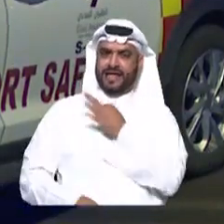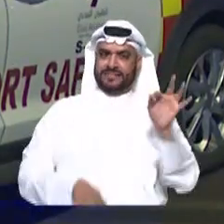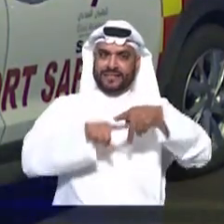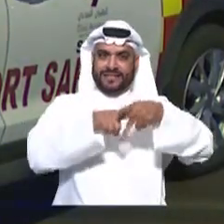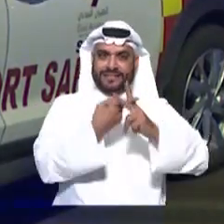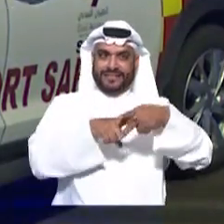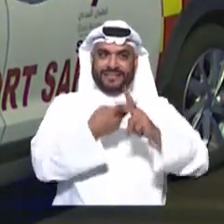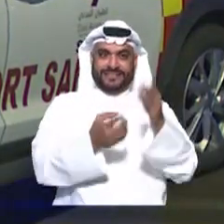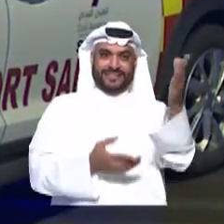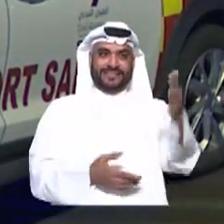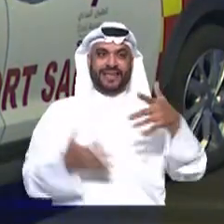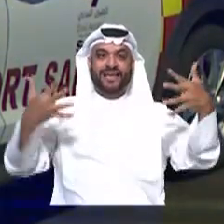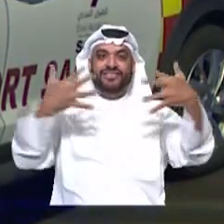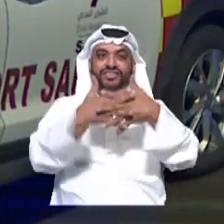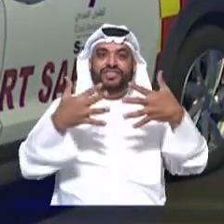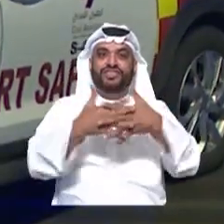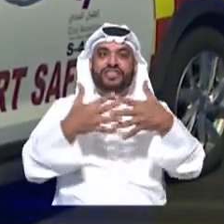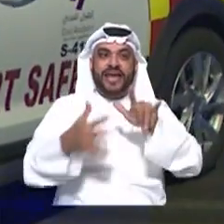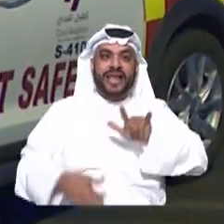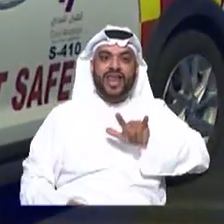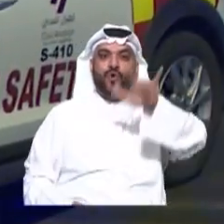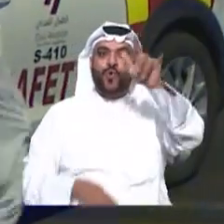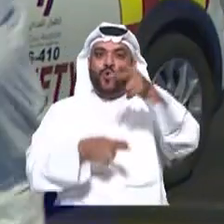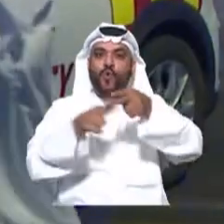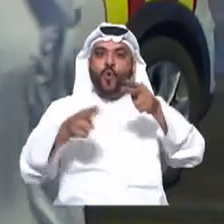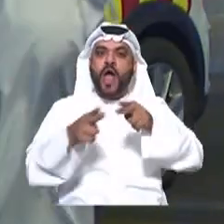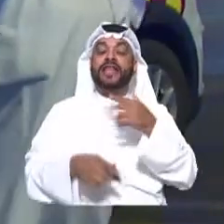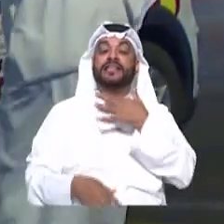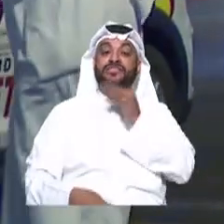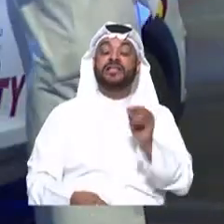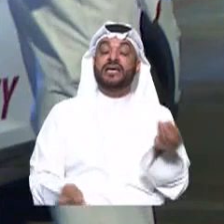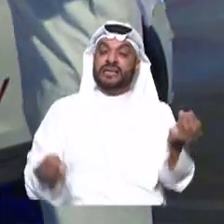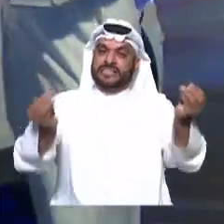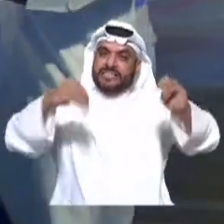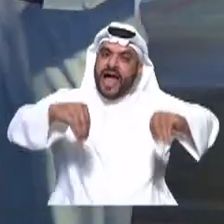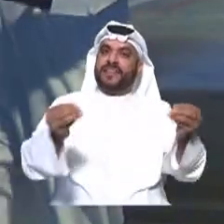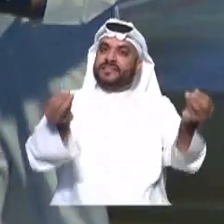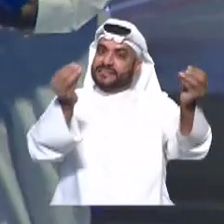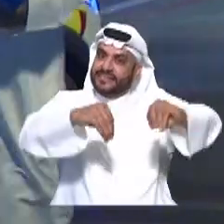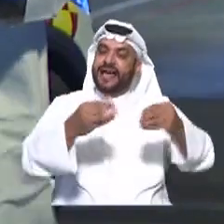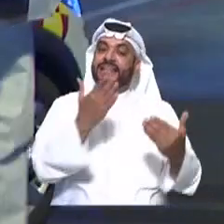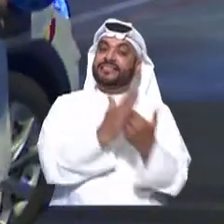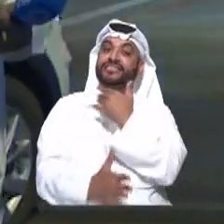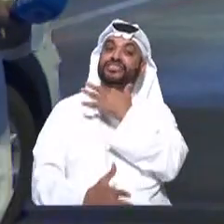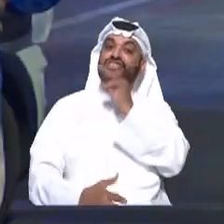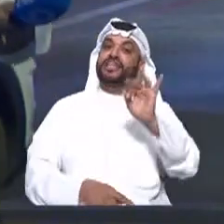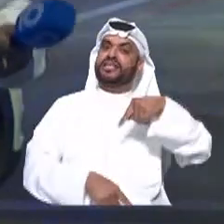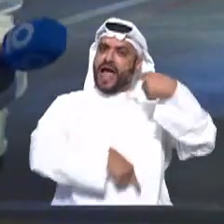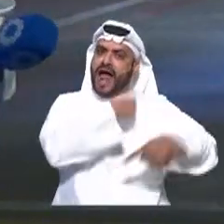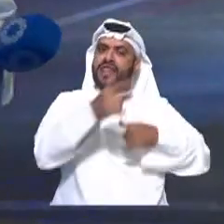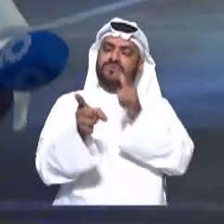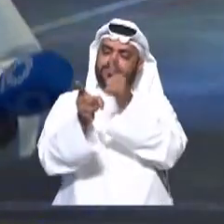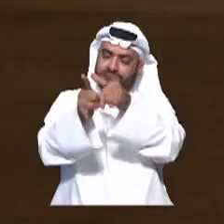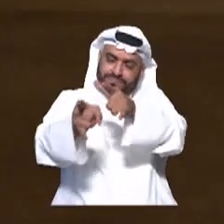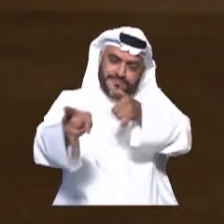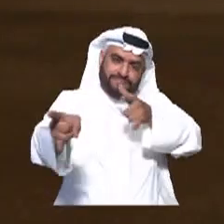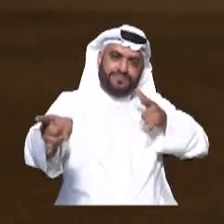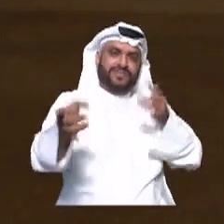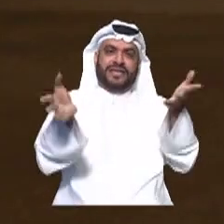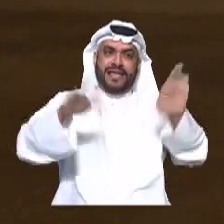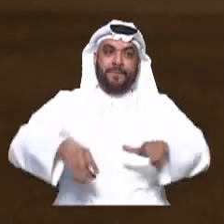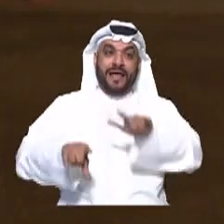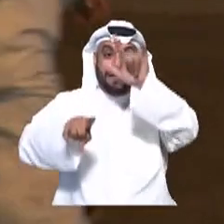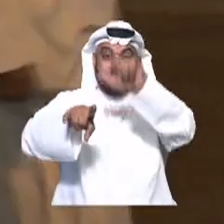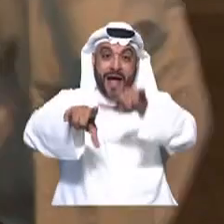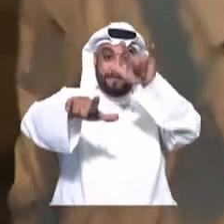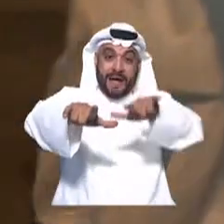شركة الخطوط الجوية الكويتية تواكب التقدم العالمي من خلال التحديث المستمر لأسطولها الجوي. أسطول